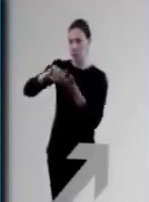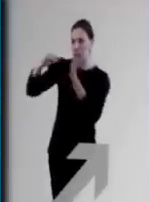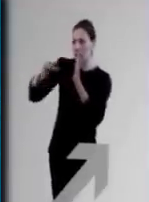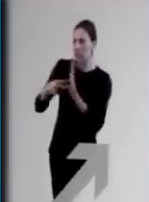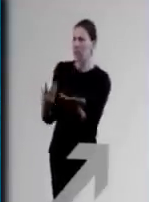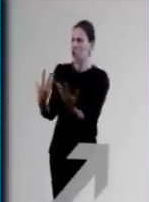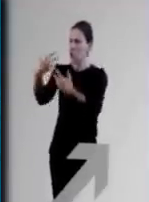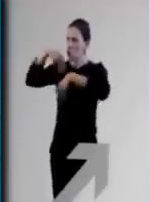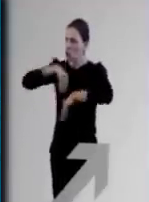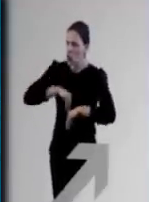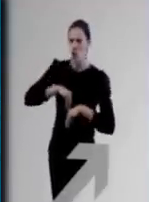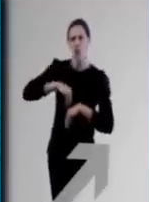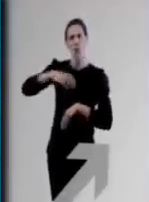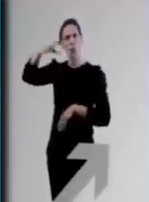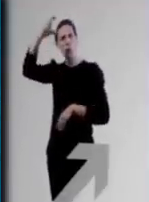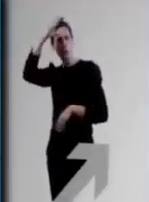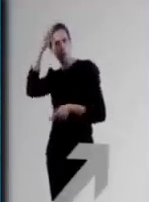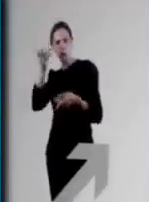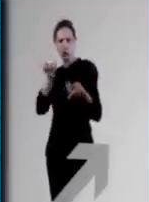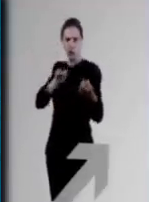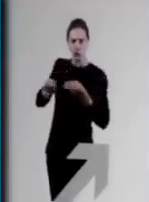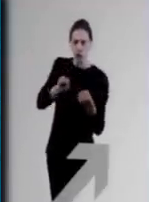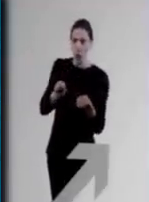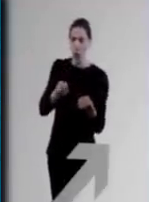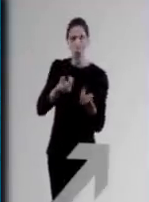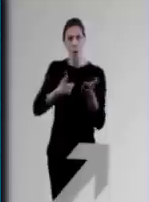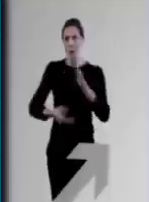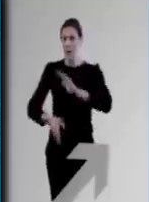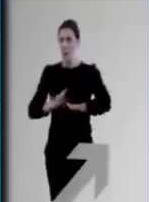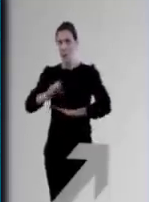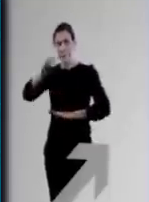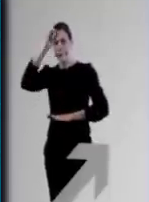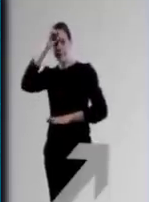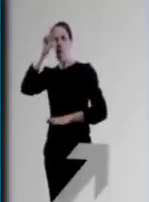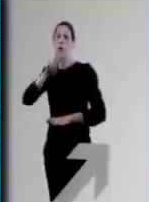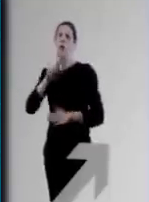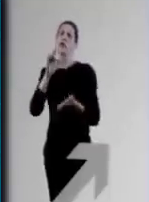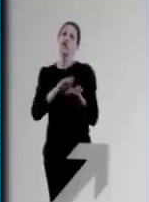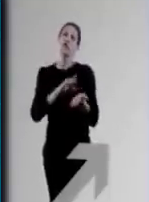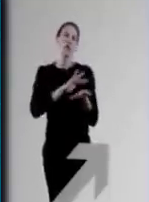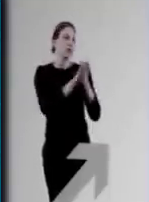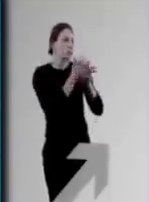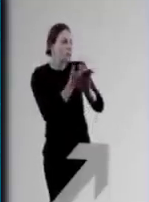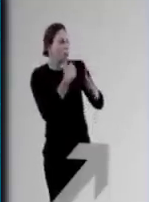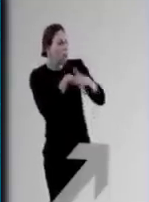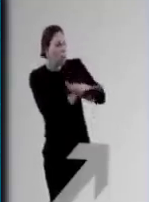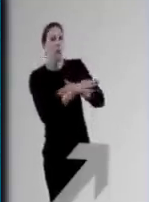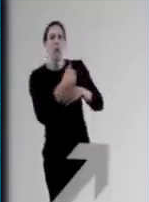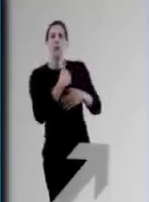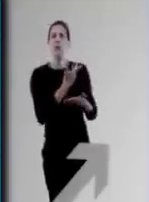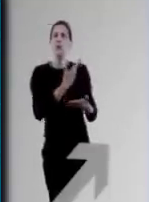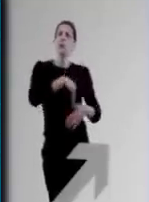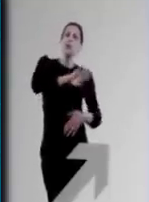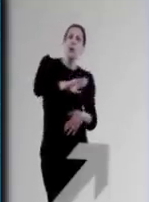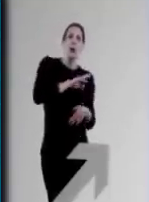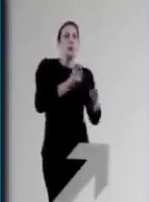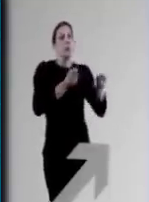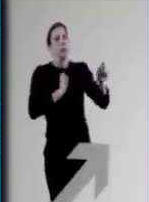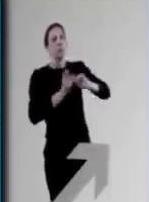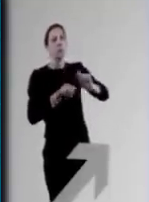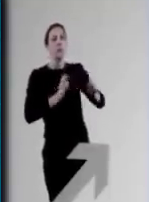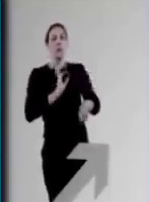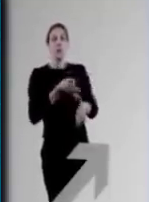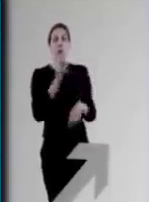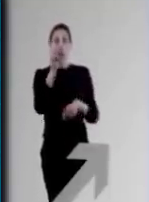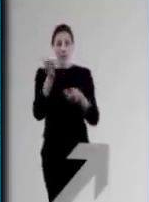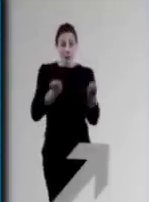n'avais aucune connaissance technique du métier de dirigeant, même si j'ai eu des fonctions dans des associations qui m'ont amené à avoir certaines